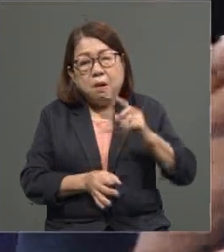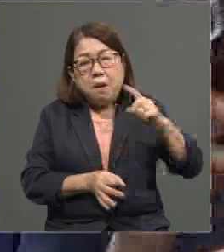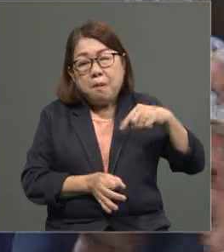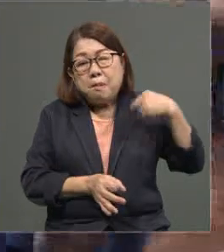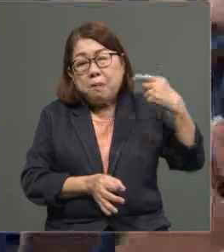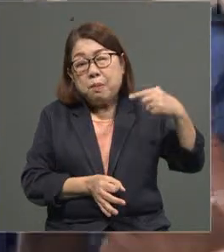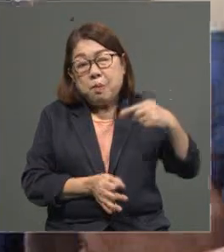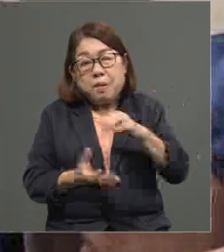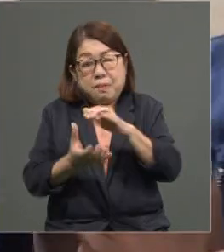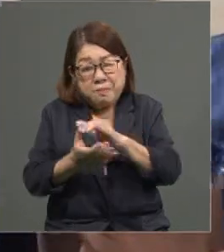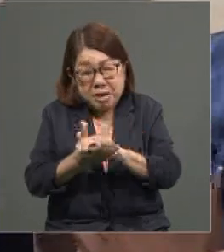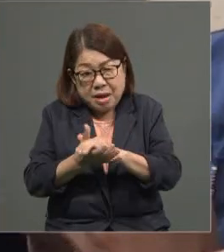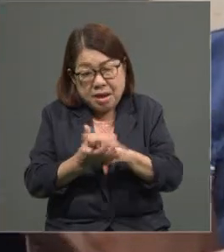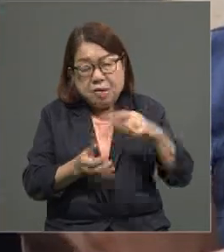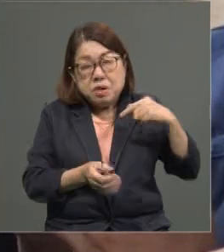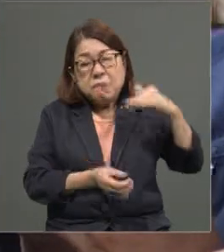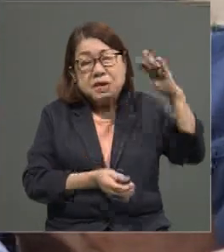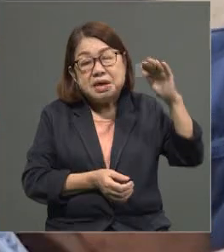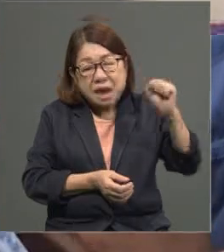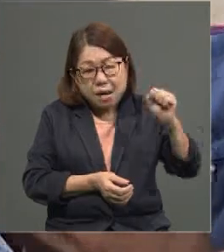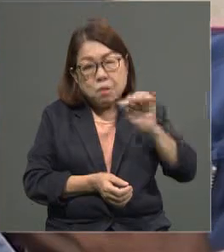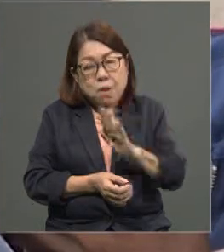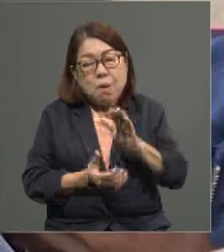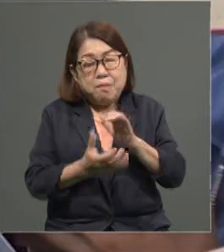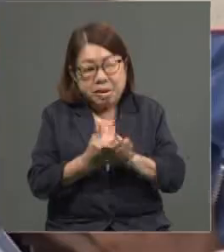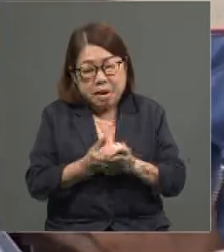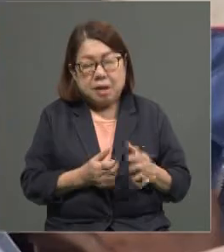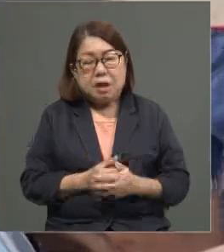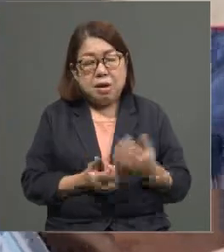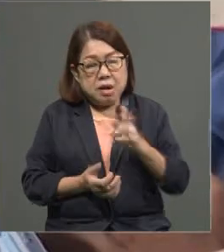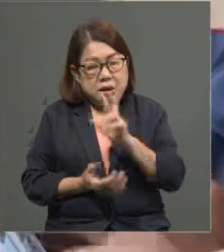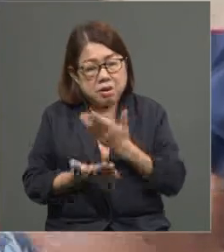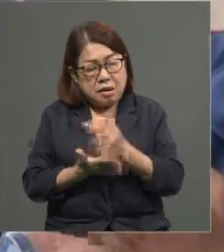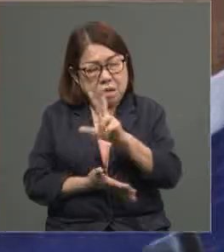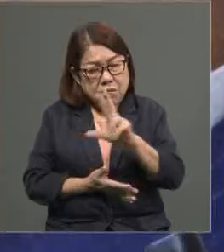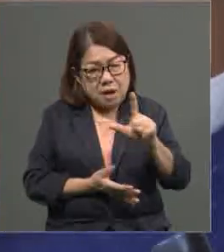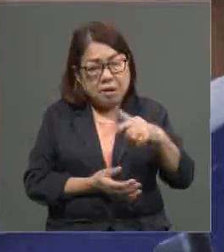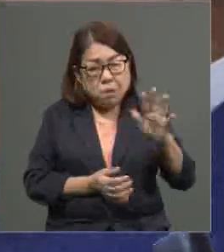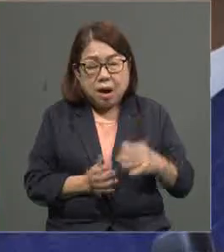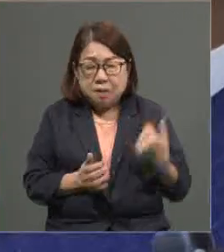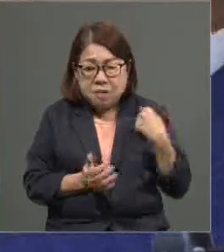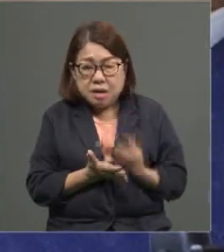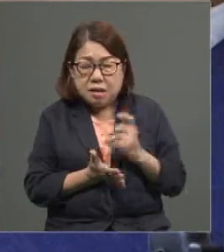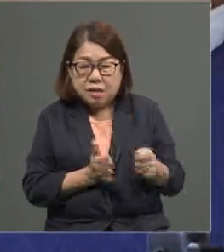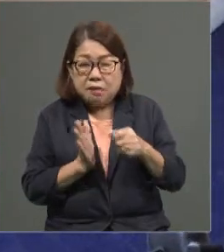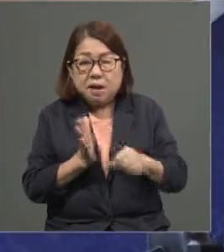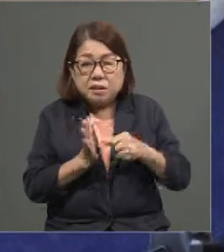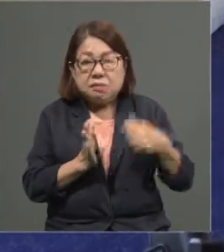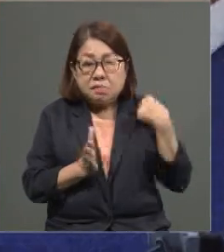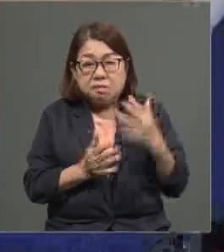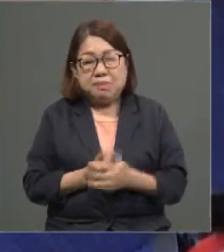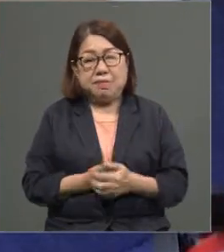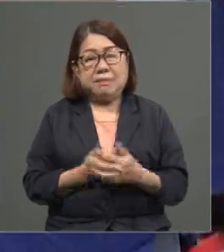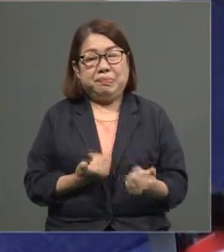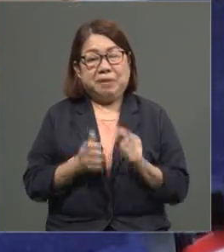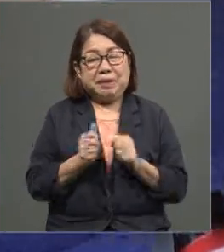ตั้ม 3,600,000 บาทก้อนนั้นมีเสียภาษีด้วยไหมนะส่วนท่านนี้อาจารย์ปันเทพเปิดพิรุธเอกสารสัญญา